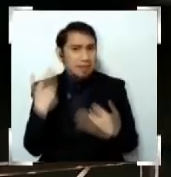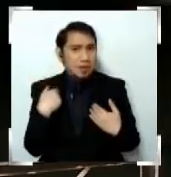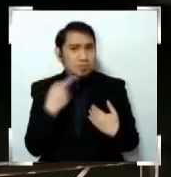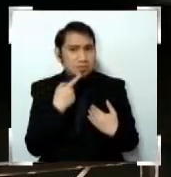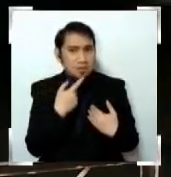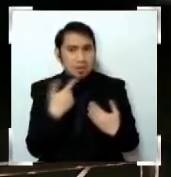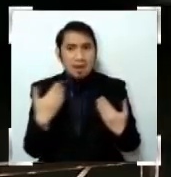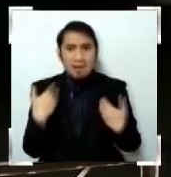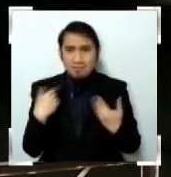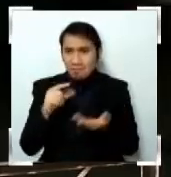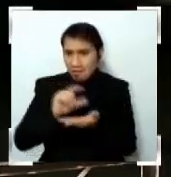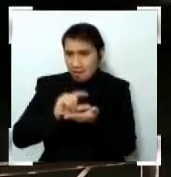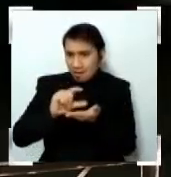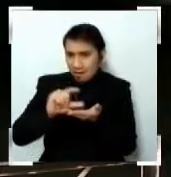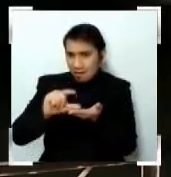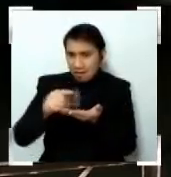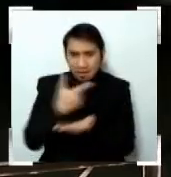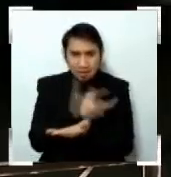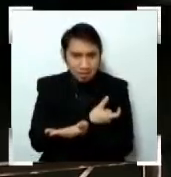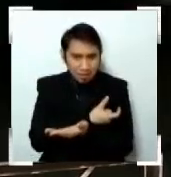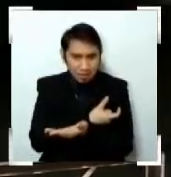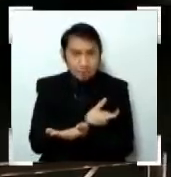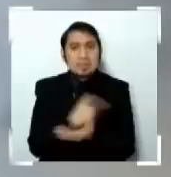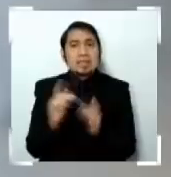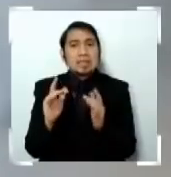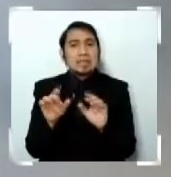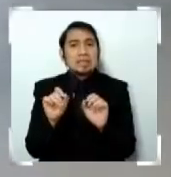vaccine na ibinebenta niya online.